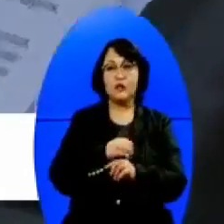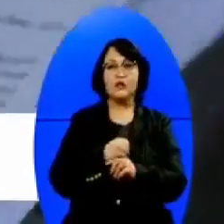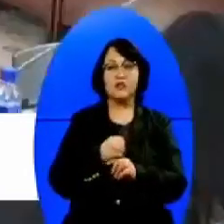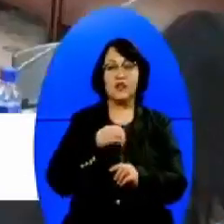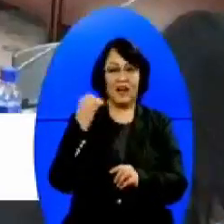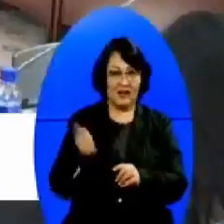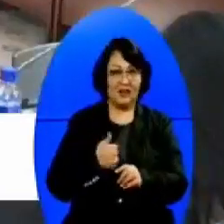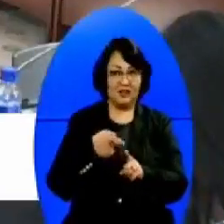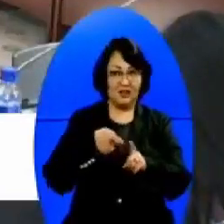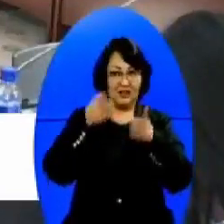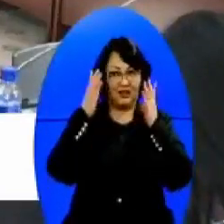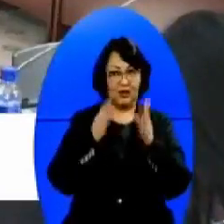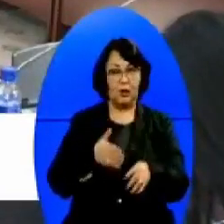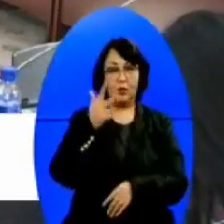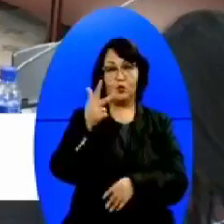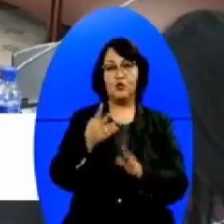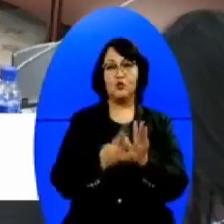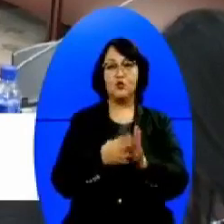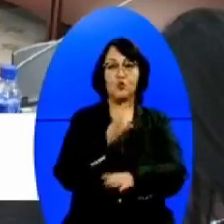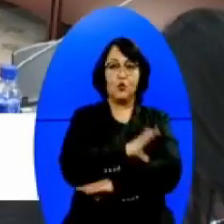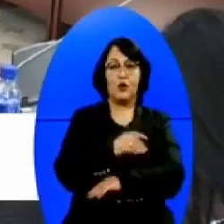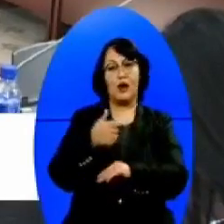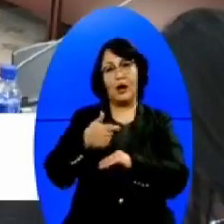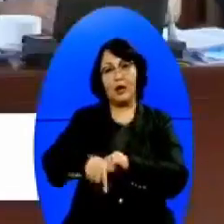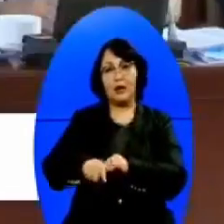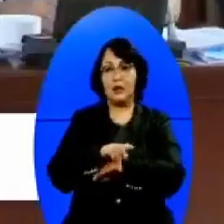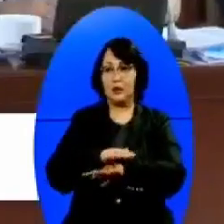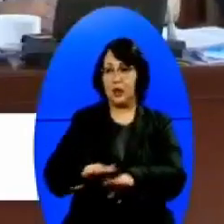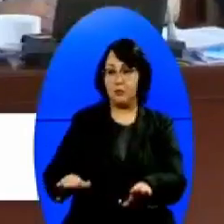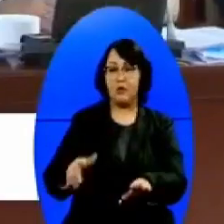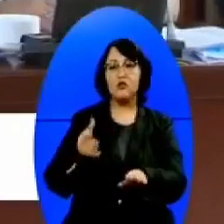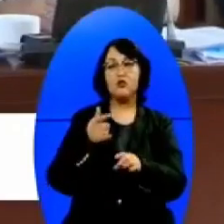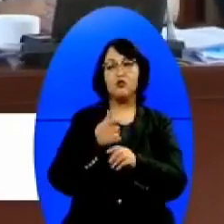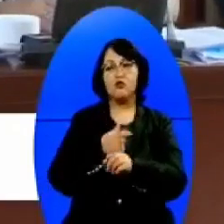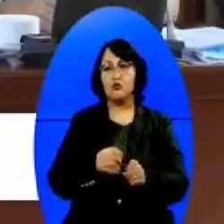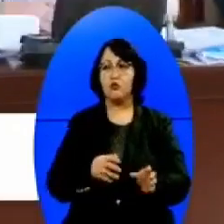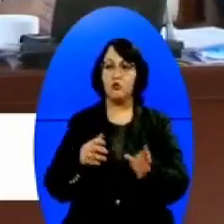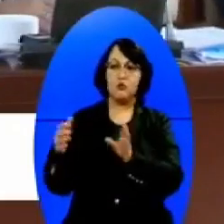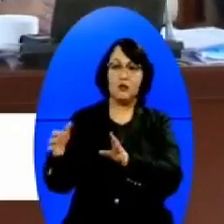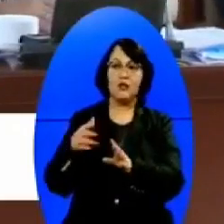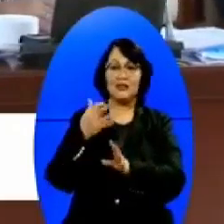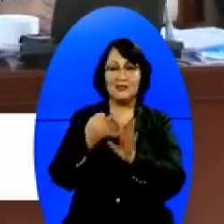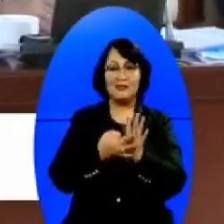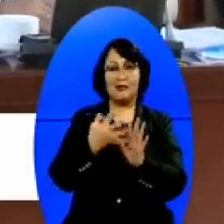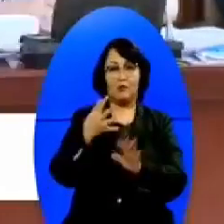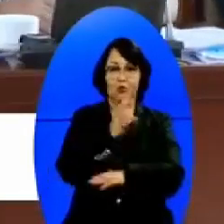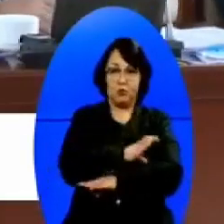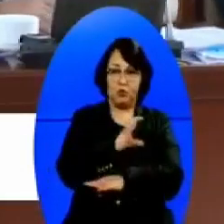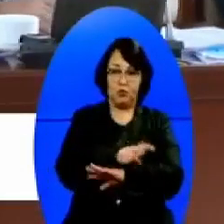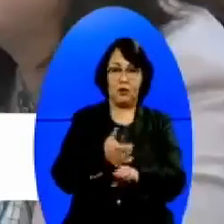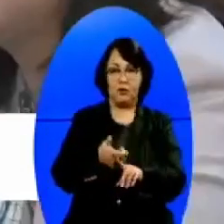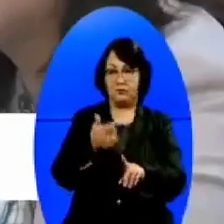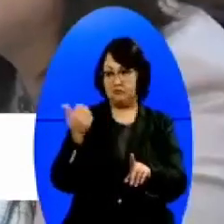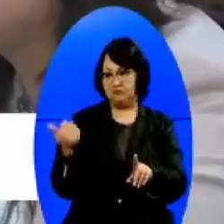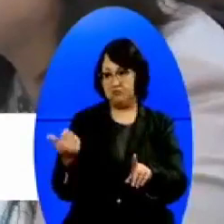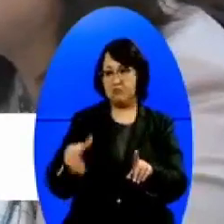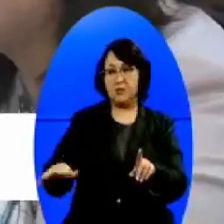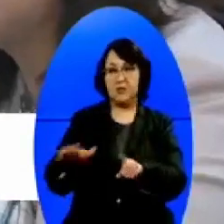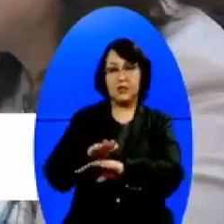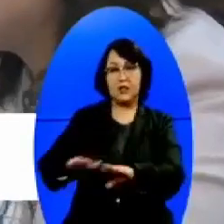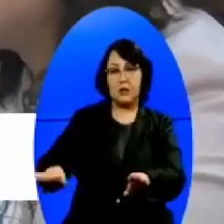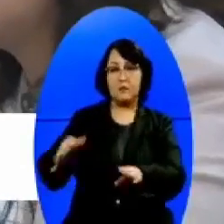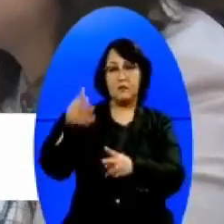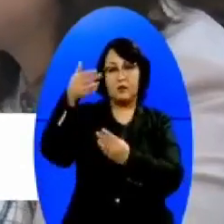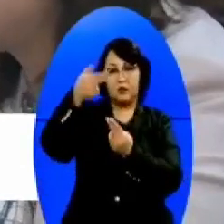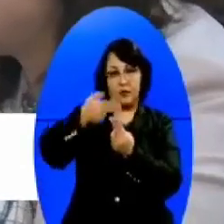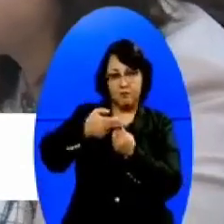ажилласан, нийслэлийн 39-р сургуулийн гадна талын эзэмшлийн газрыг чөлөөлүүлсэн. Мөн 85-р сургуулийн ард талын замд тэмдэг тэмдэглэгээ